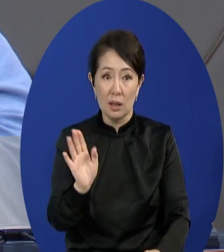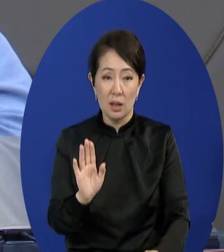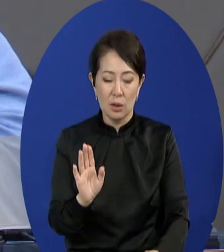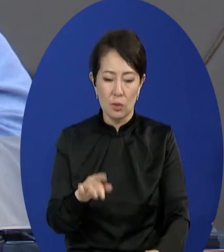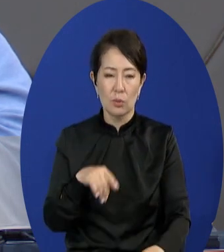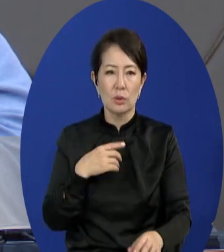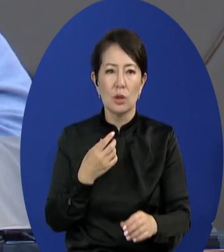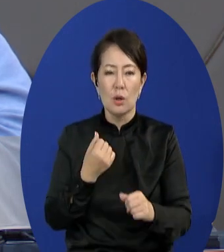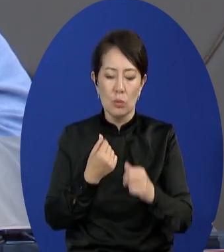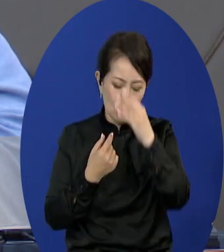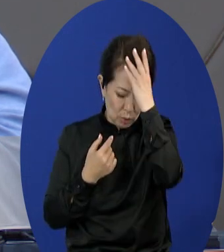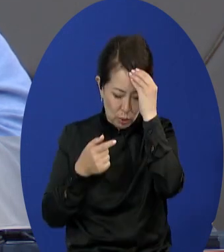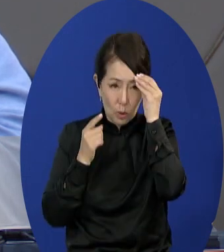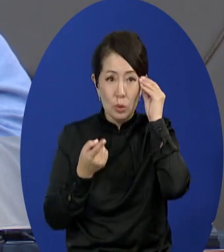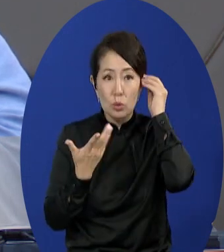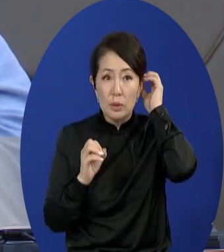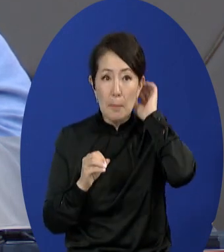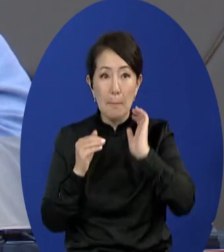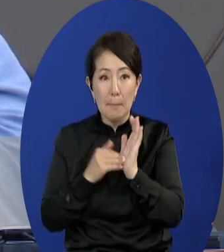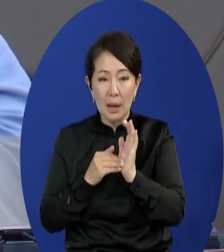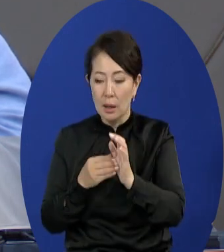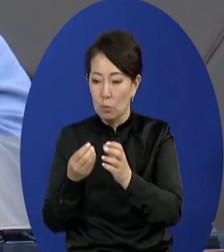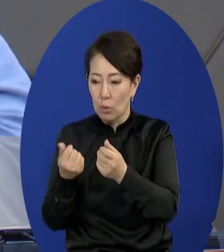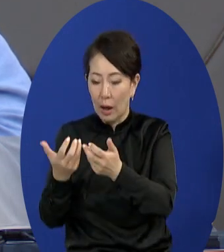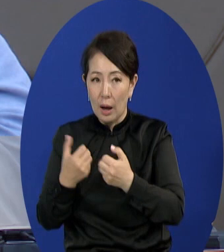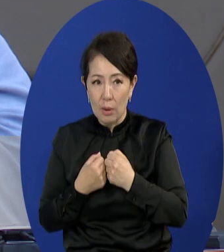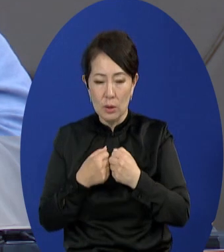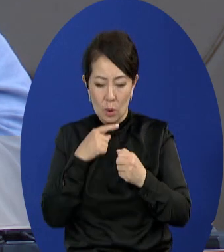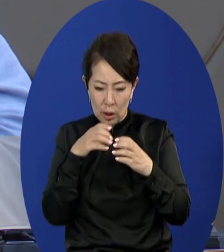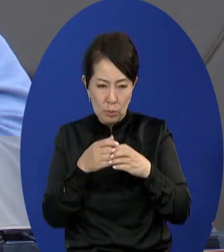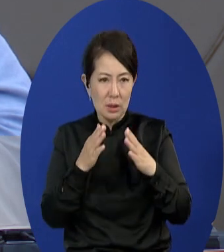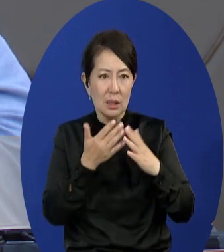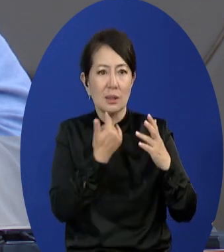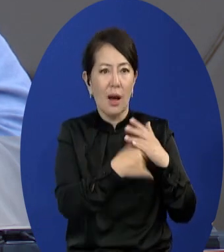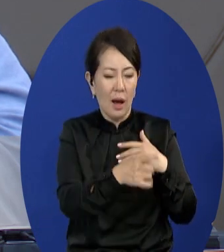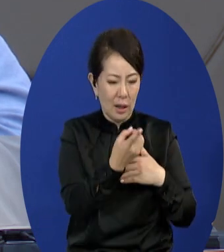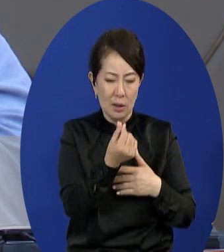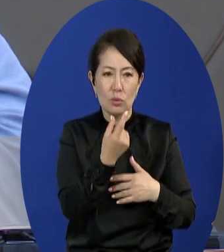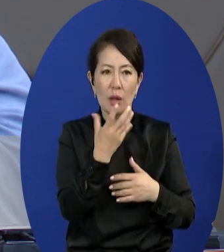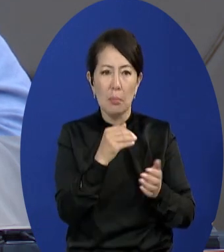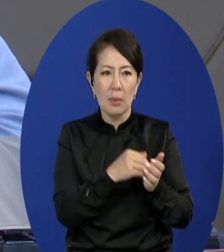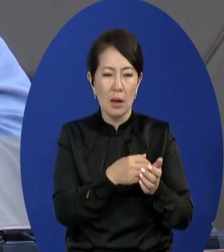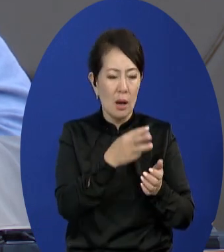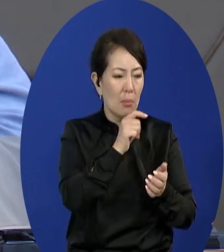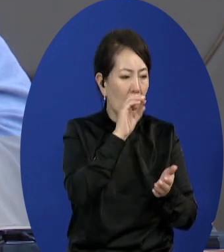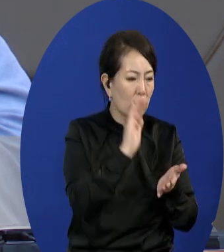Тэр 150,000 төгрөг аваад улаан бүсээс гараад гэртээ харж байгаа юмч алуугаар нь маха авч, алуугаар нь эмээ авч